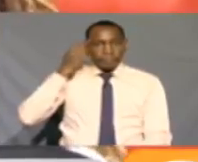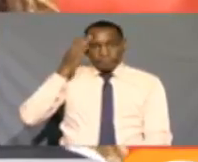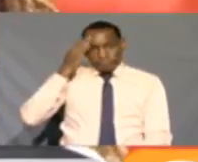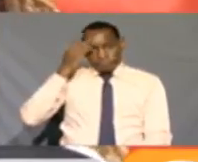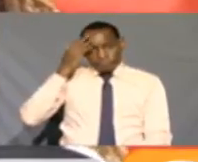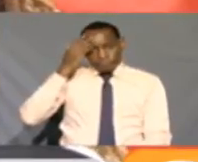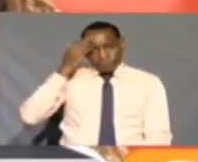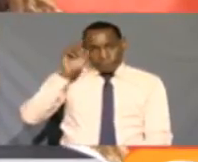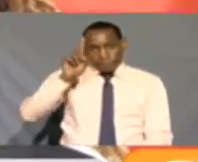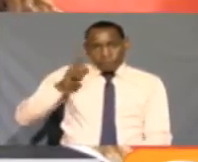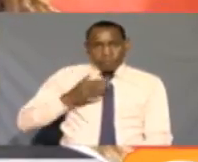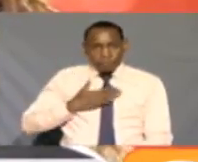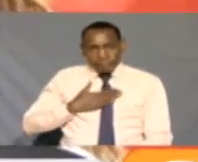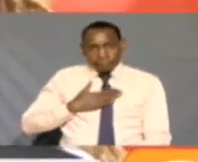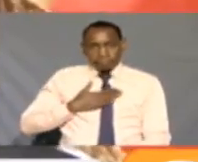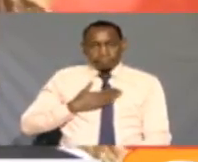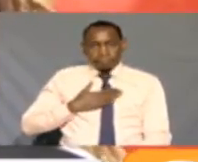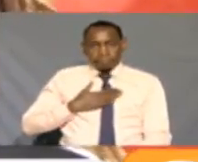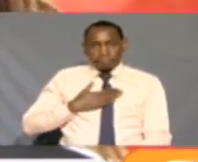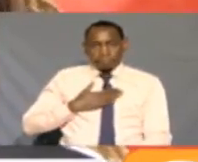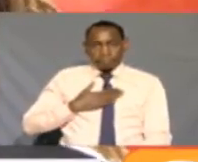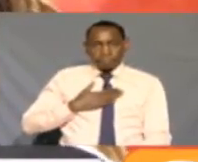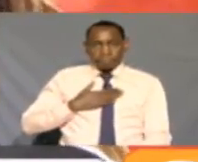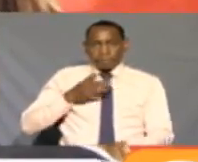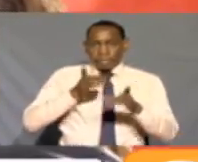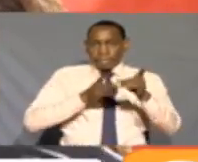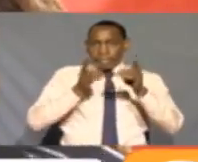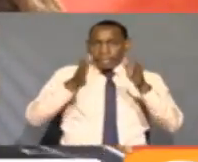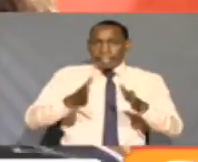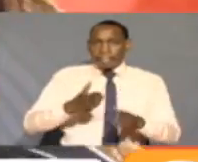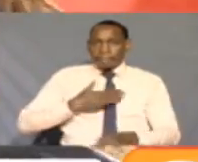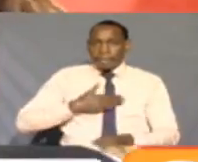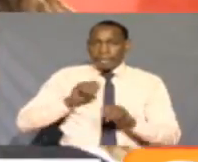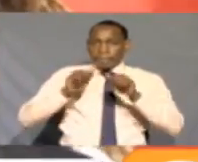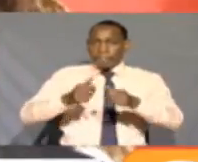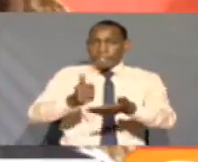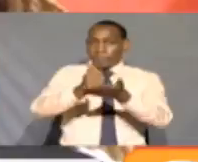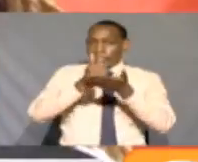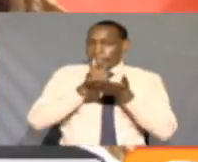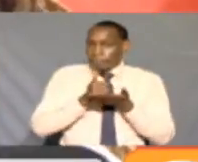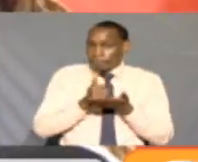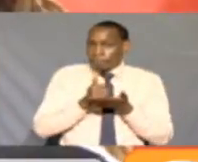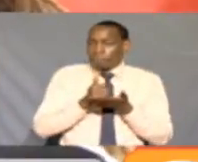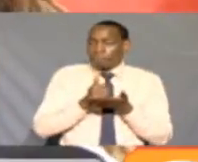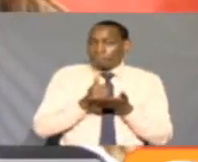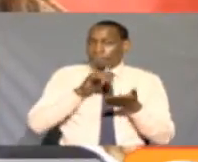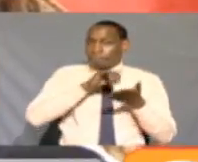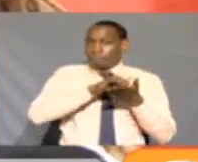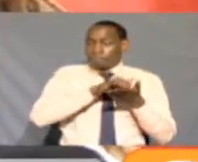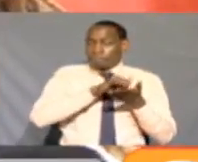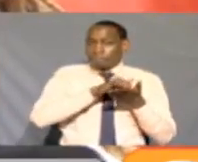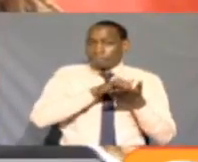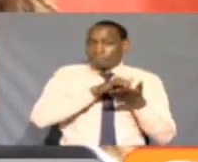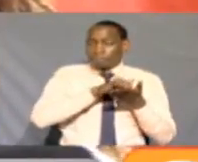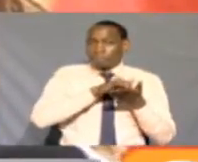swali langu au mwelekezi wangu ataweza kunisaidia ambaye ni wakili kwamba